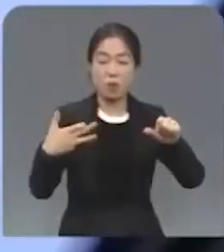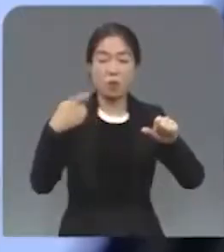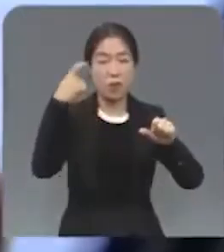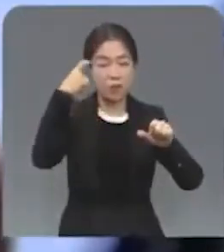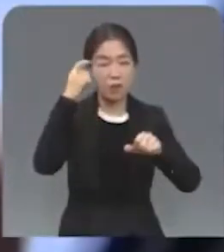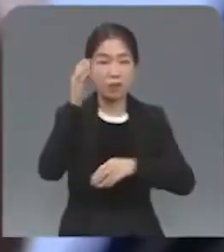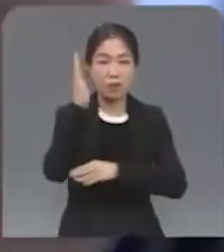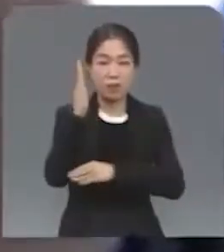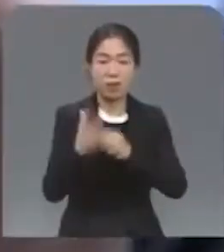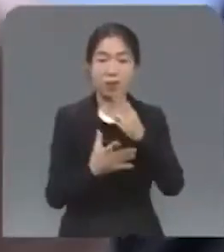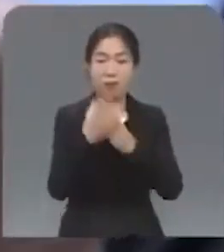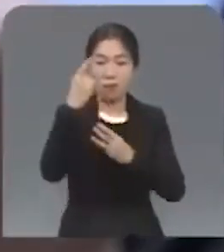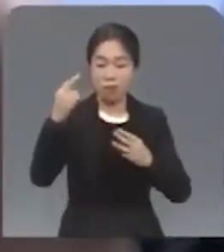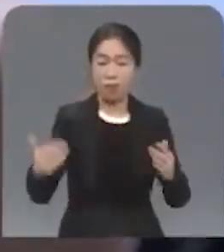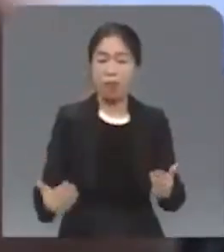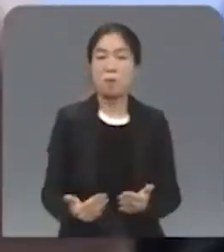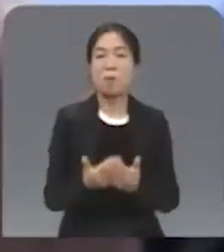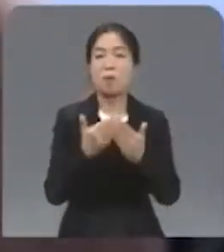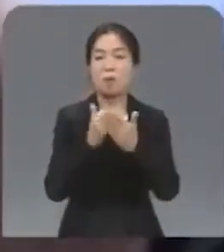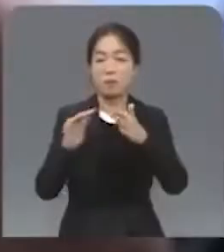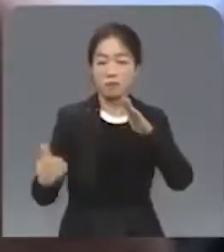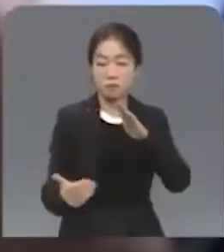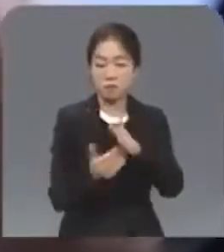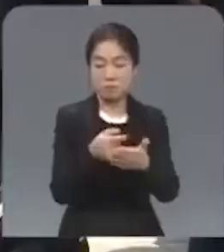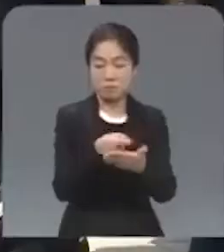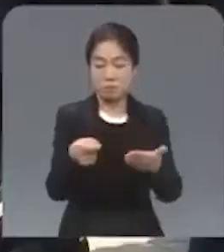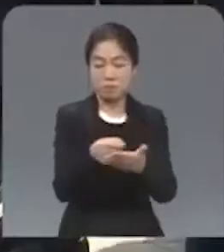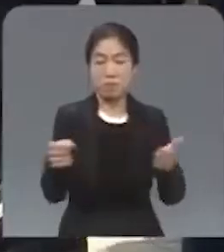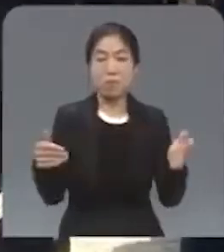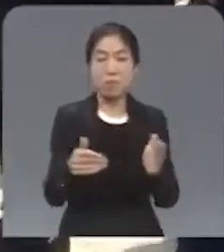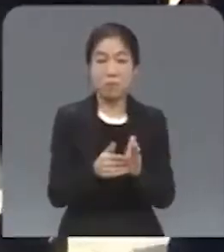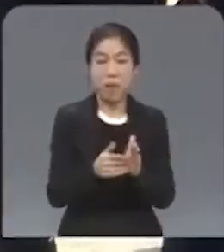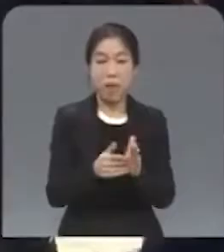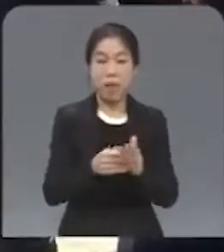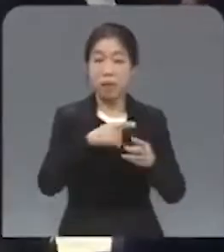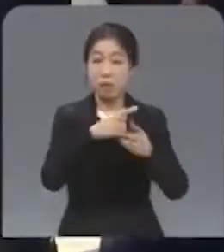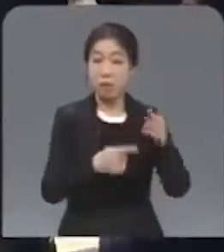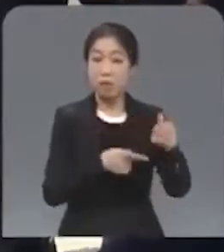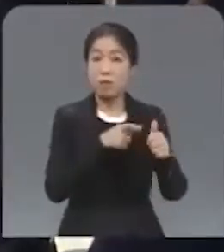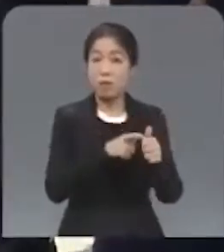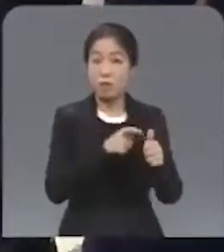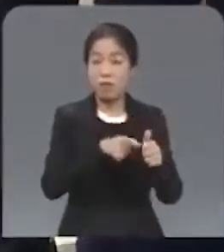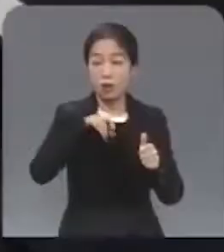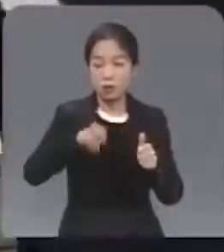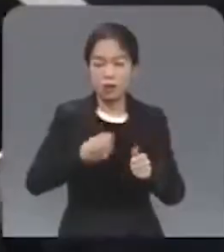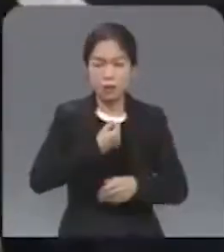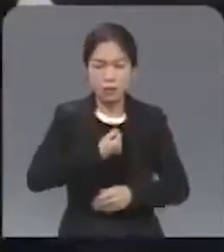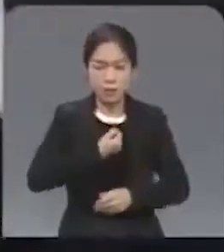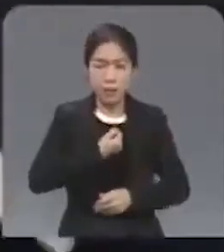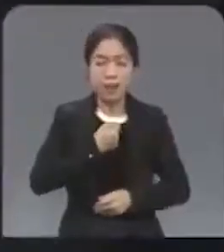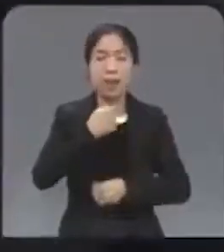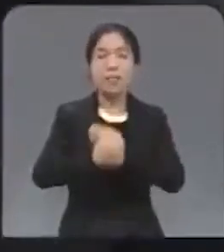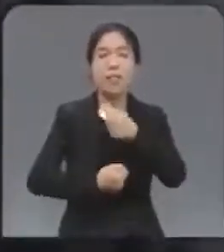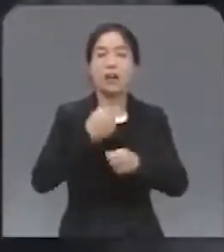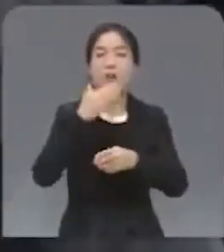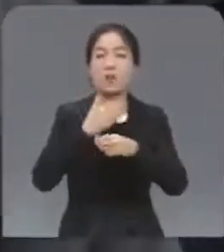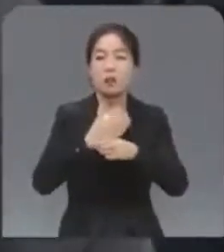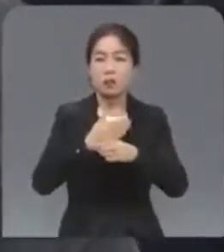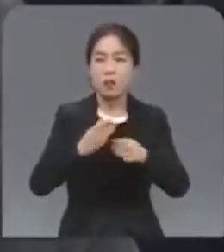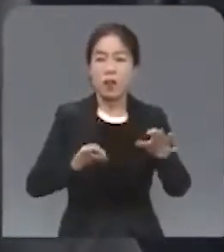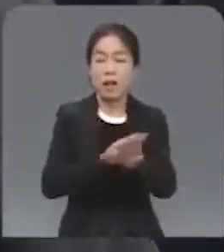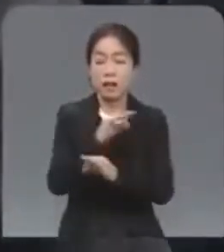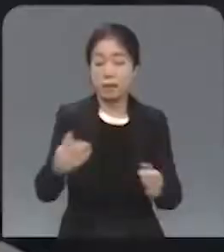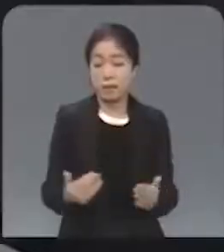강조하며 통합과 번영을 이루겠다고 썼습니다. 윤 전 총장은 광주의 한을 자유민주주의와 경제